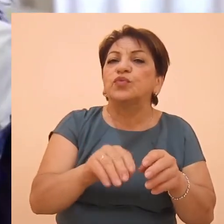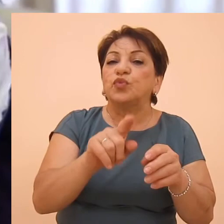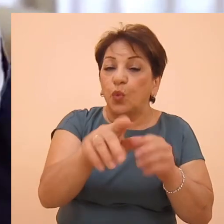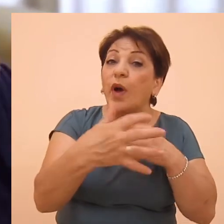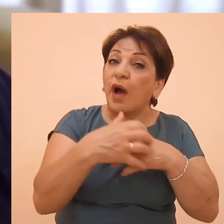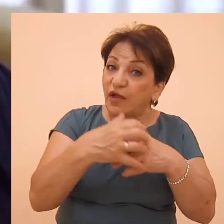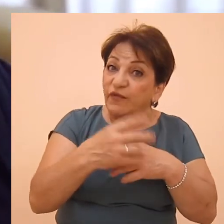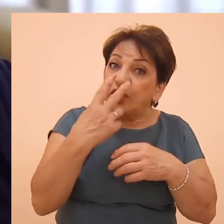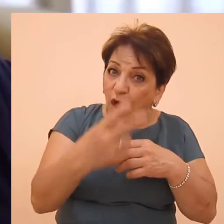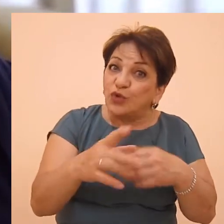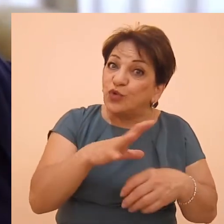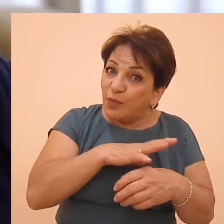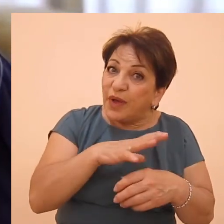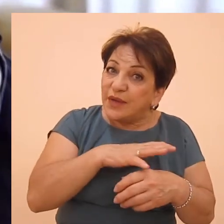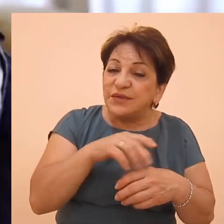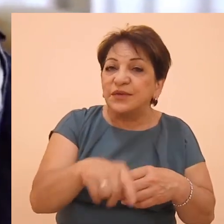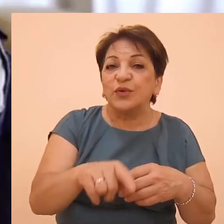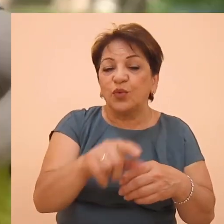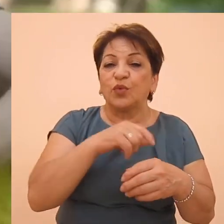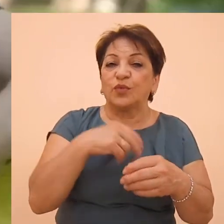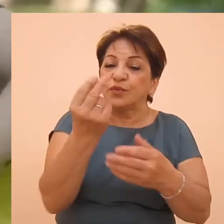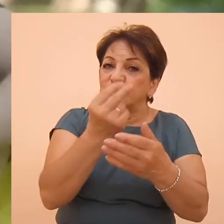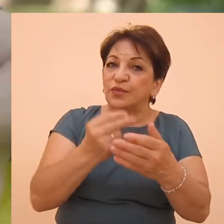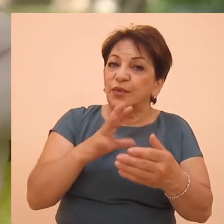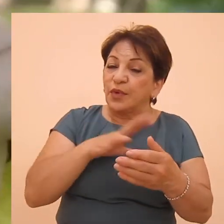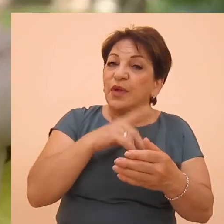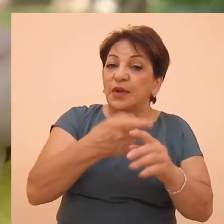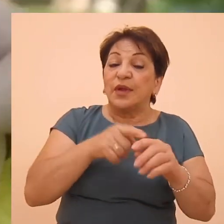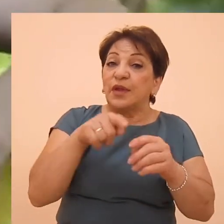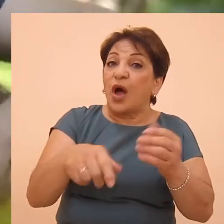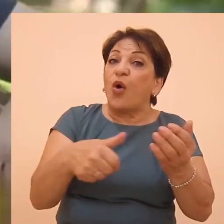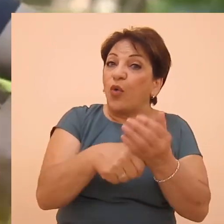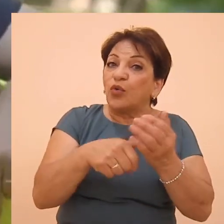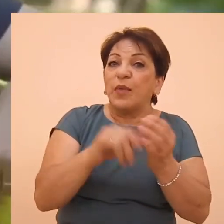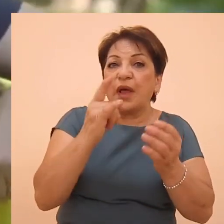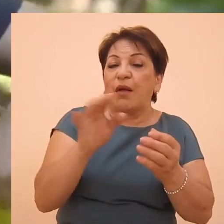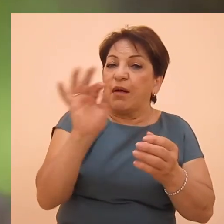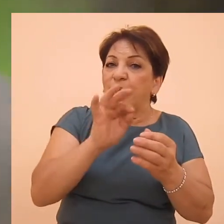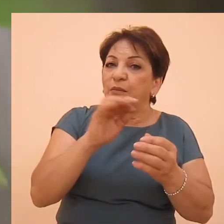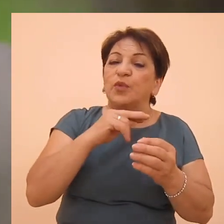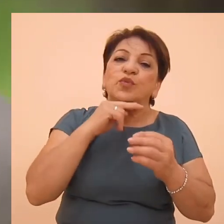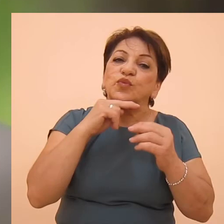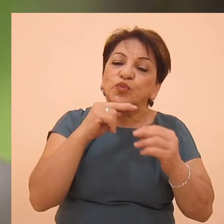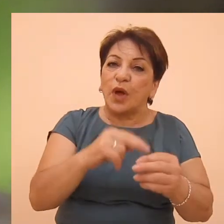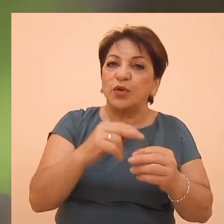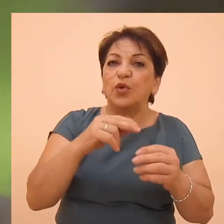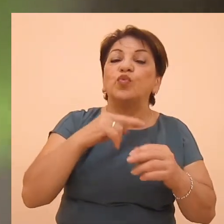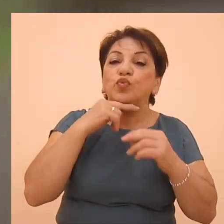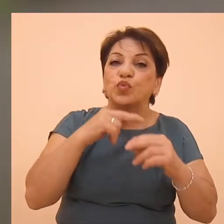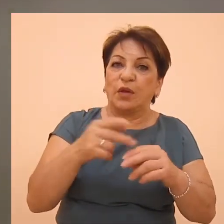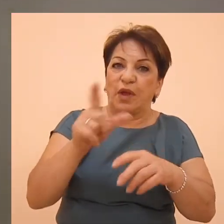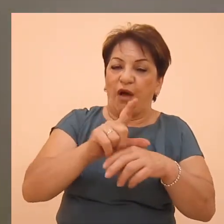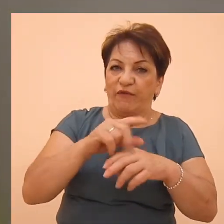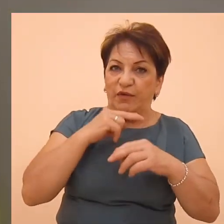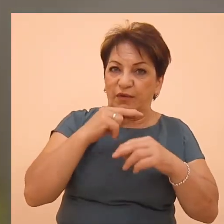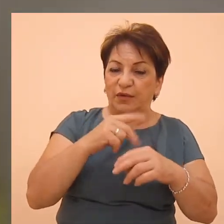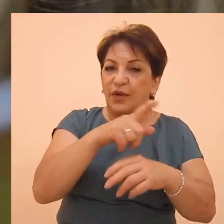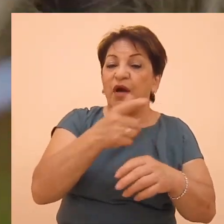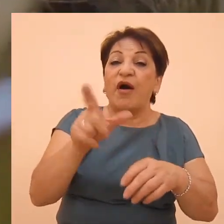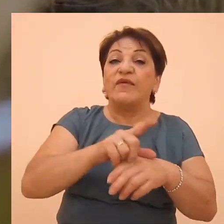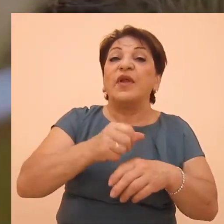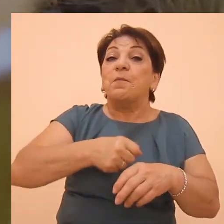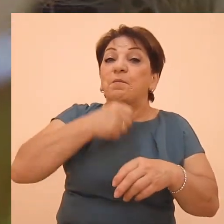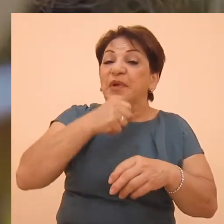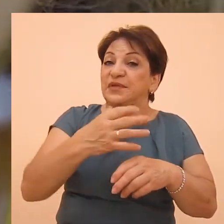կատվին։ Խնդրեք մատնանշել նկարում պատկերվածը, դա օգնում է երեխային կենտրոնացնել ուշադրությունը։ Ավելի հասուն տարիքում